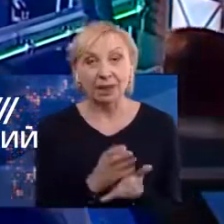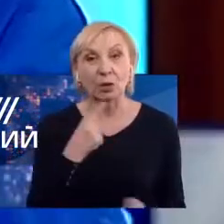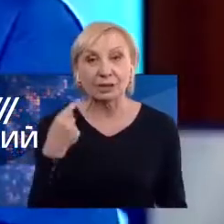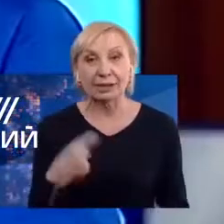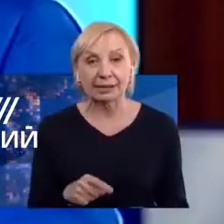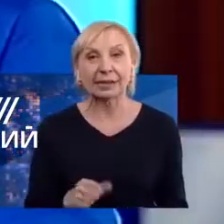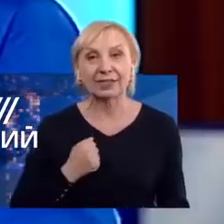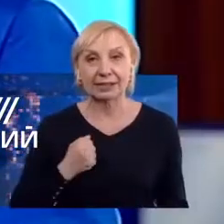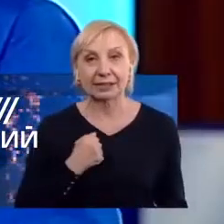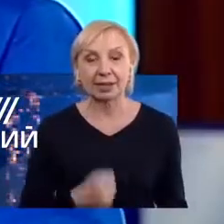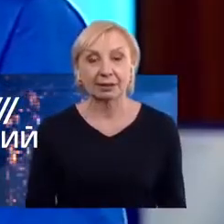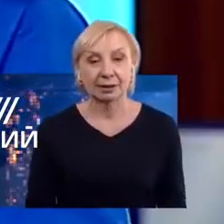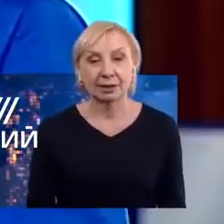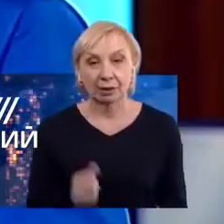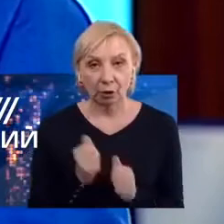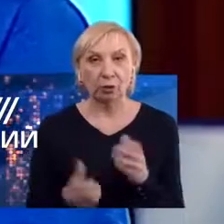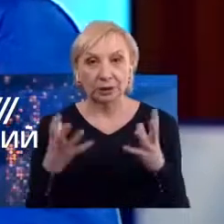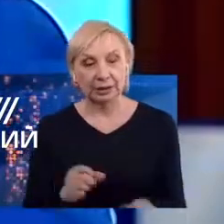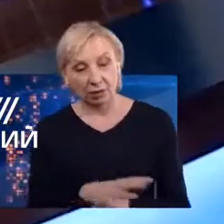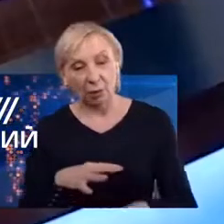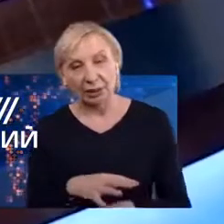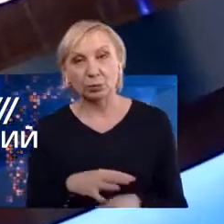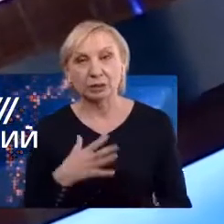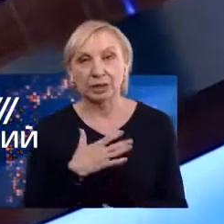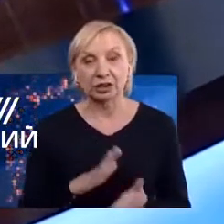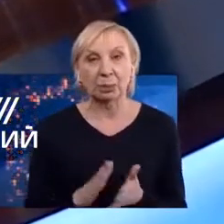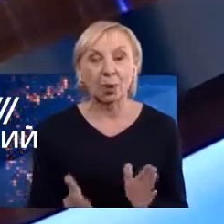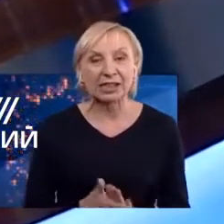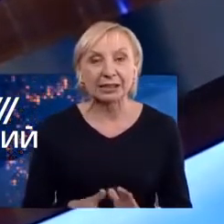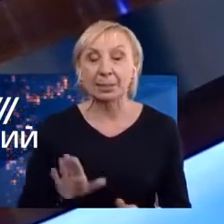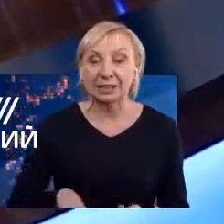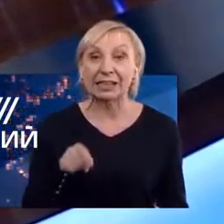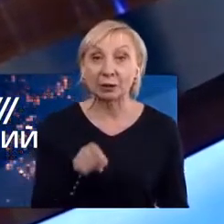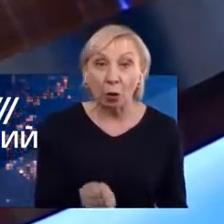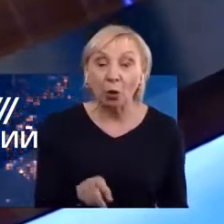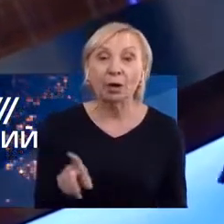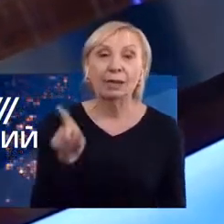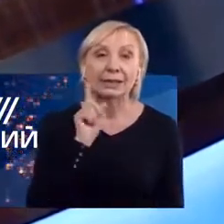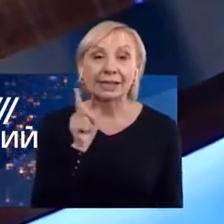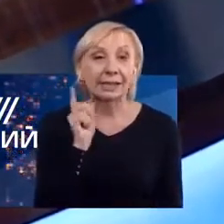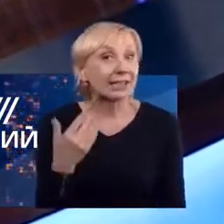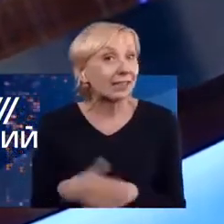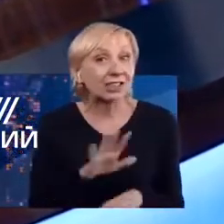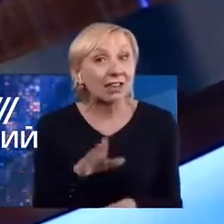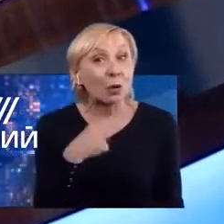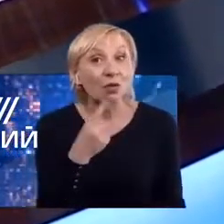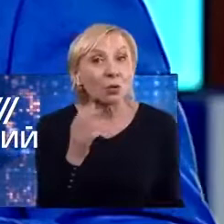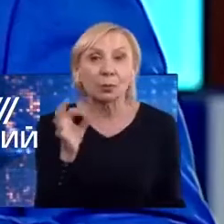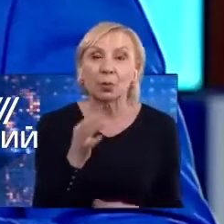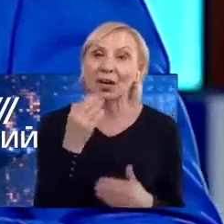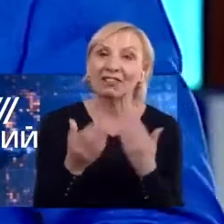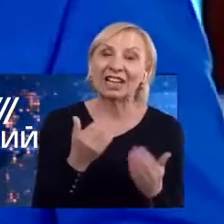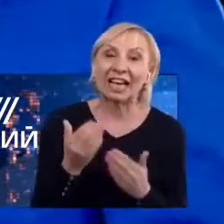і там атакуються кожного дня наші позиції. Я думаю, що після того Зеленський, вже бачите, не говорять не про